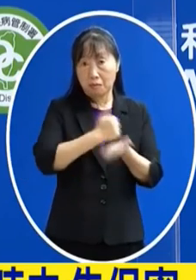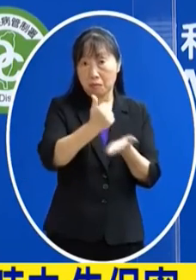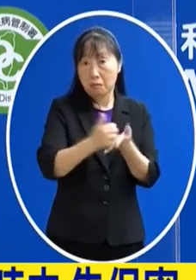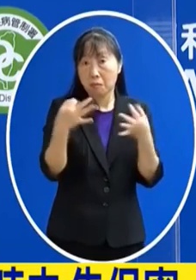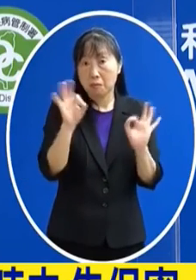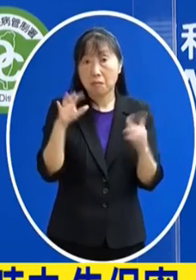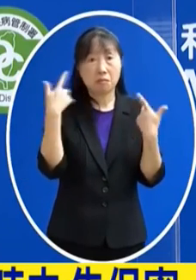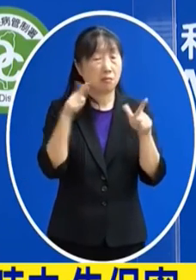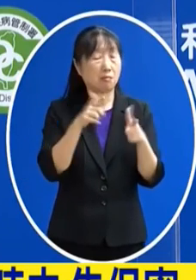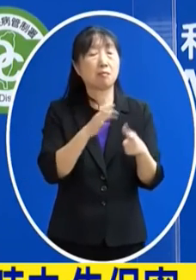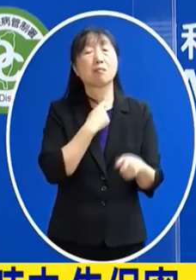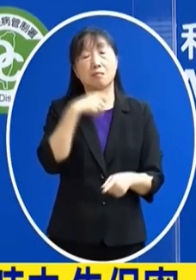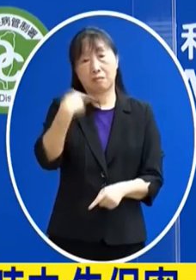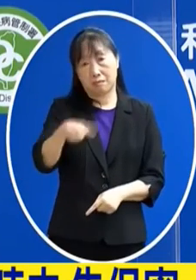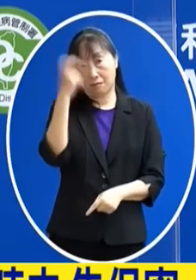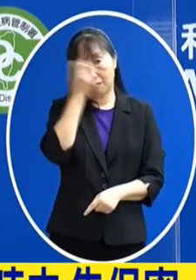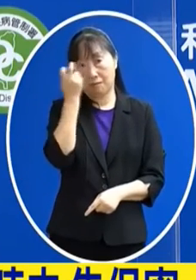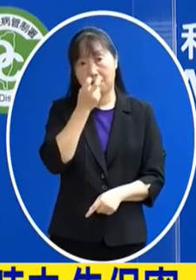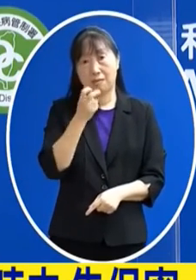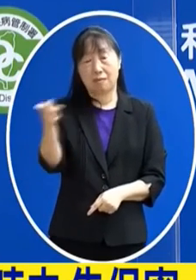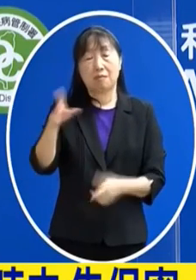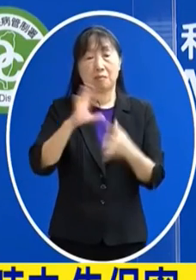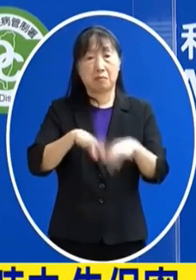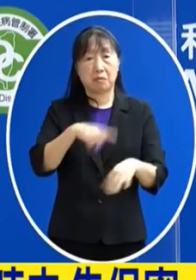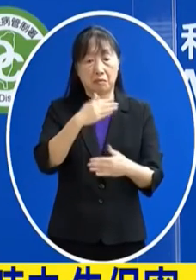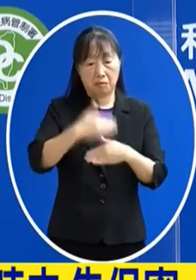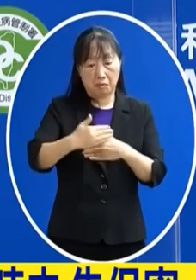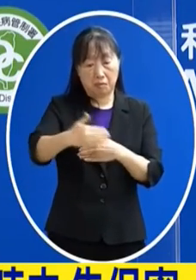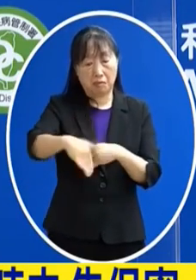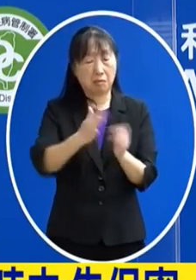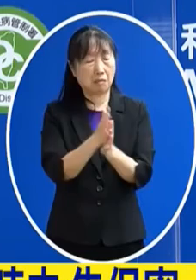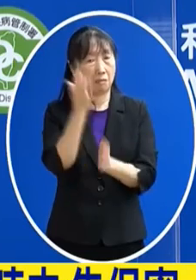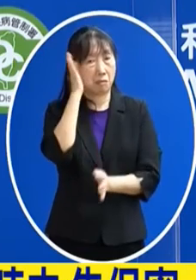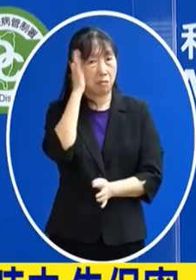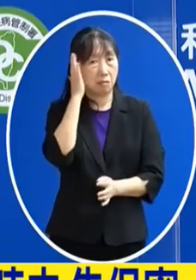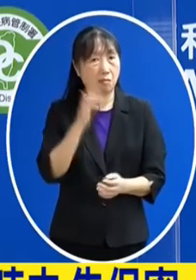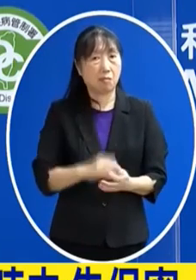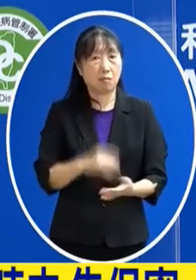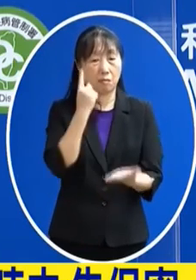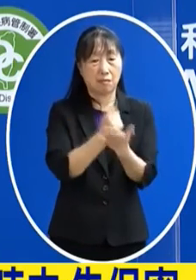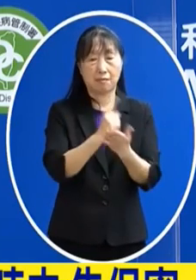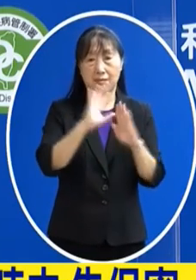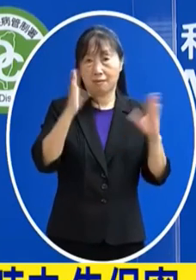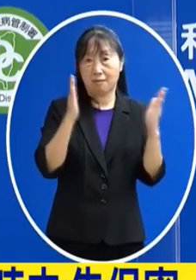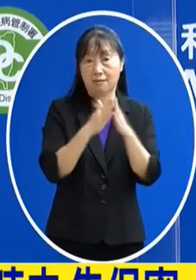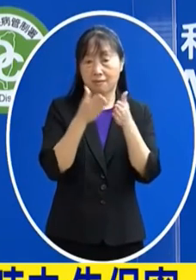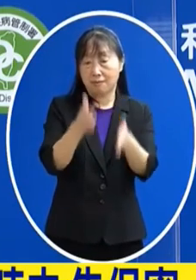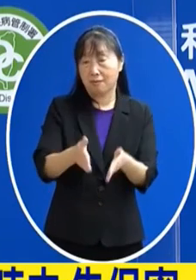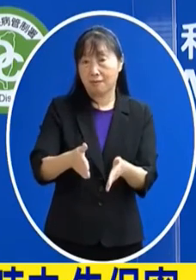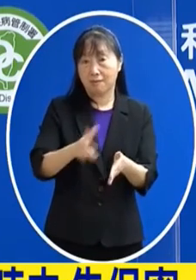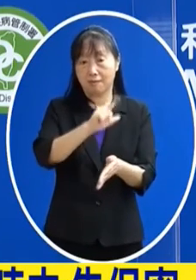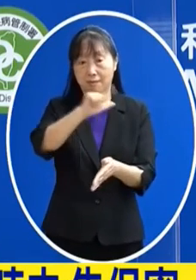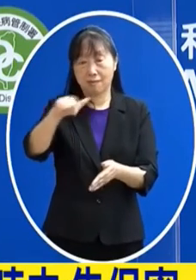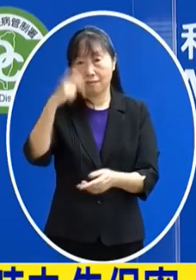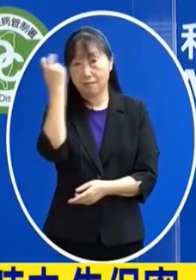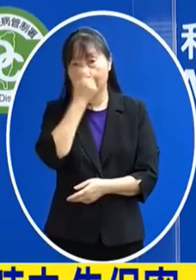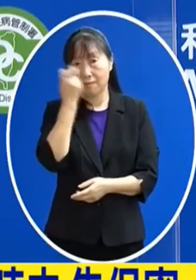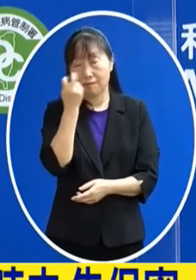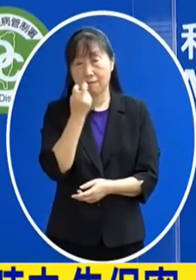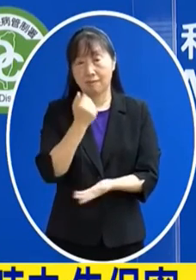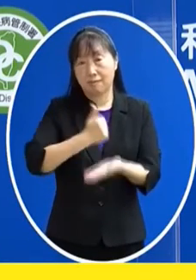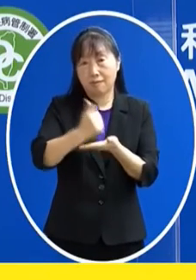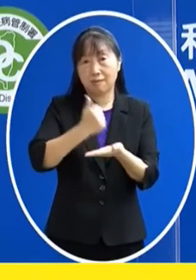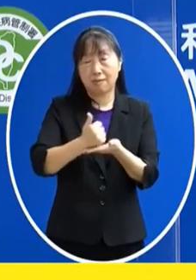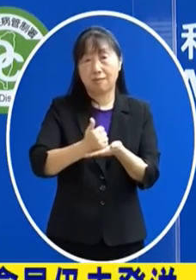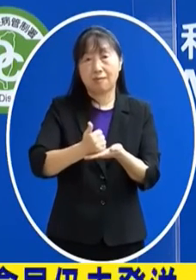验的程序，比他们当初想象的要复杂很多。那美国对疫苗的一个检验或者进来进关的一个